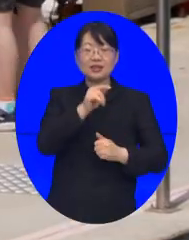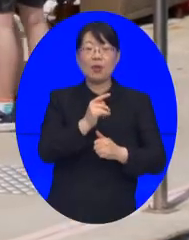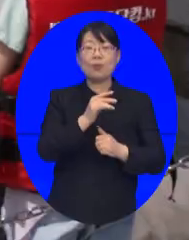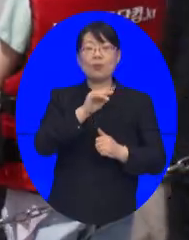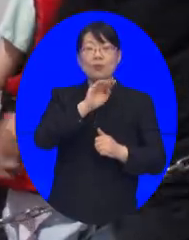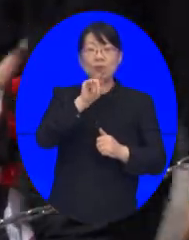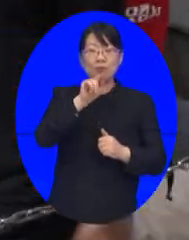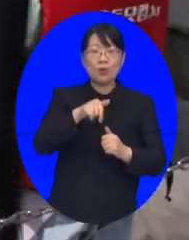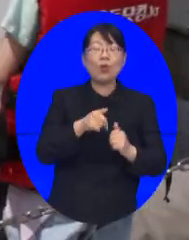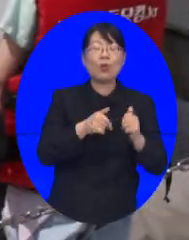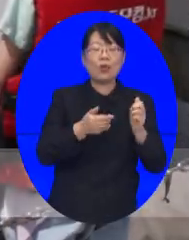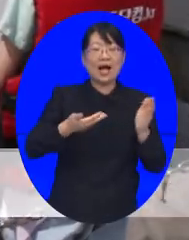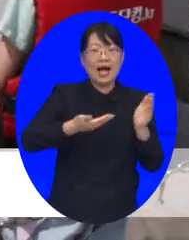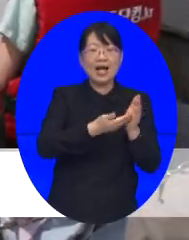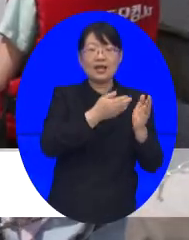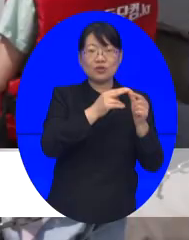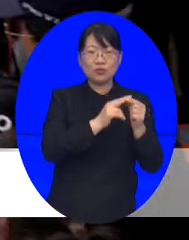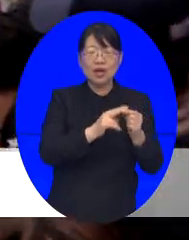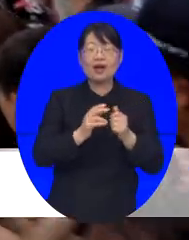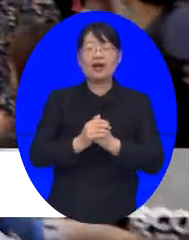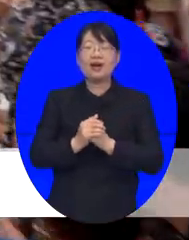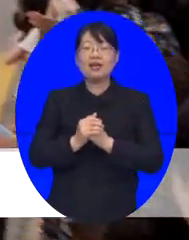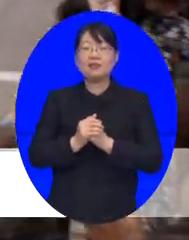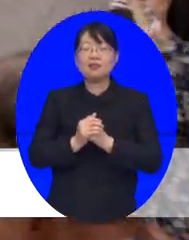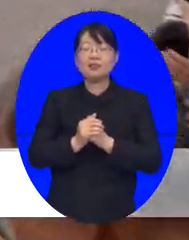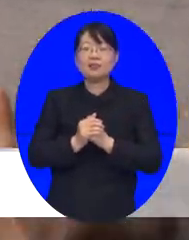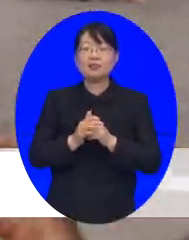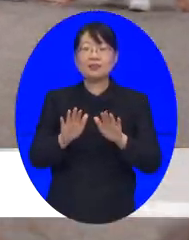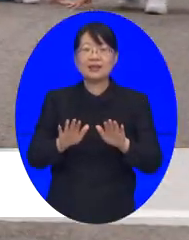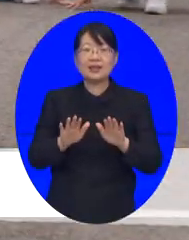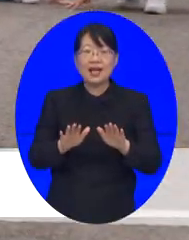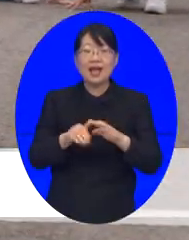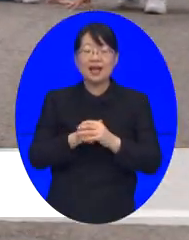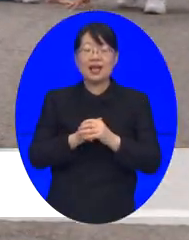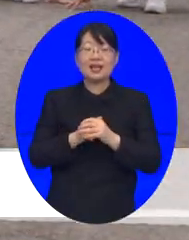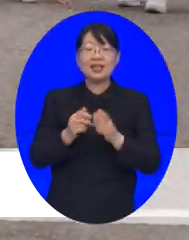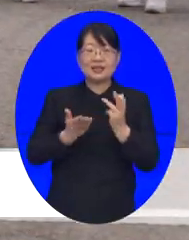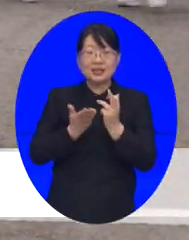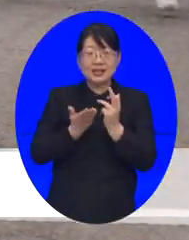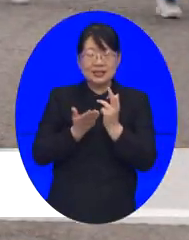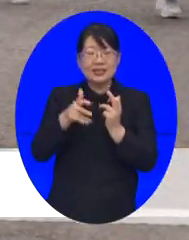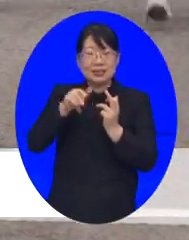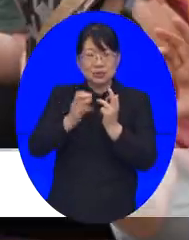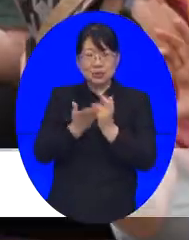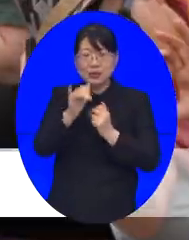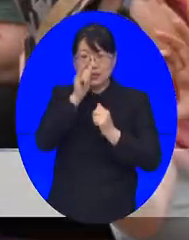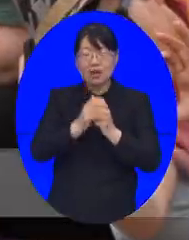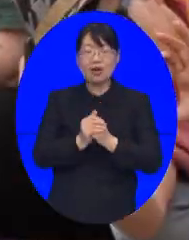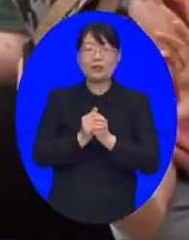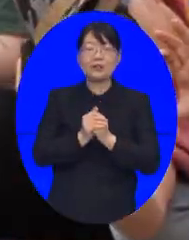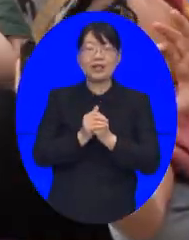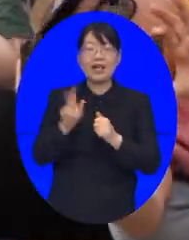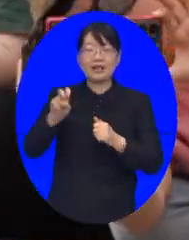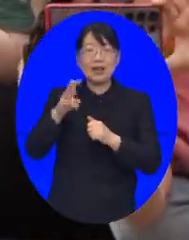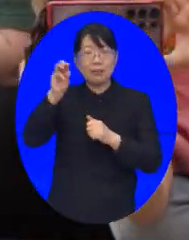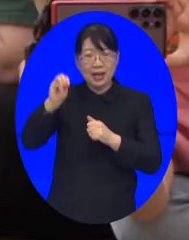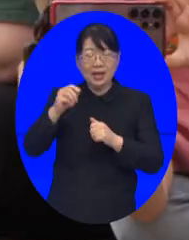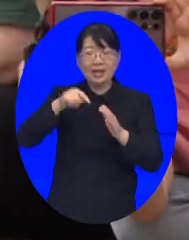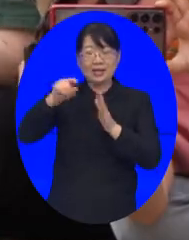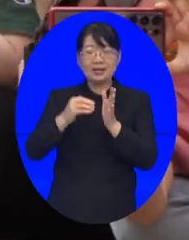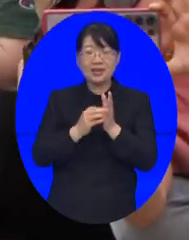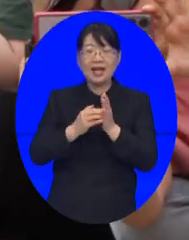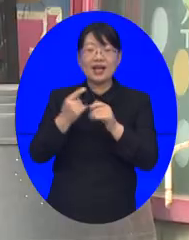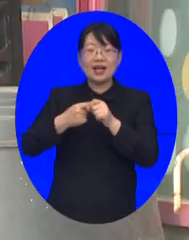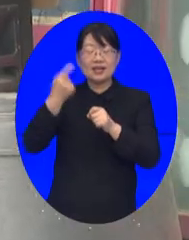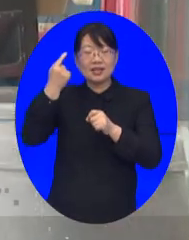제부도 일원에서 열렸습니다. 4일 동안 열린 축제에는 21만여 명의 관광객이 다녀갔는데 지난해와 비교하면 2배 넘게